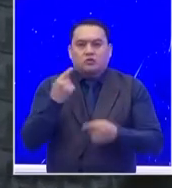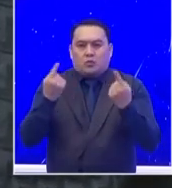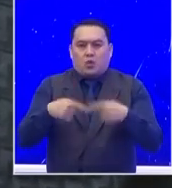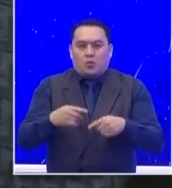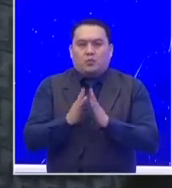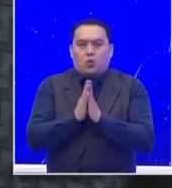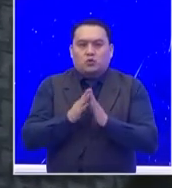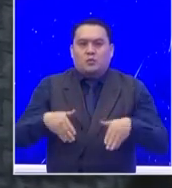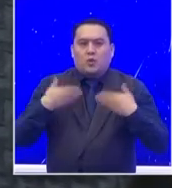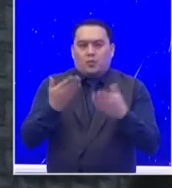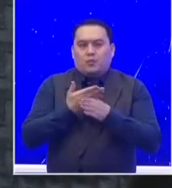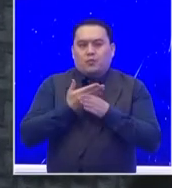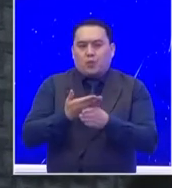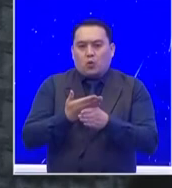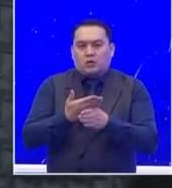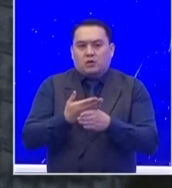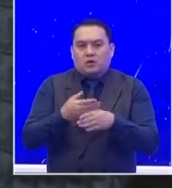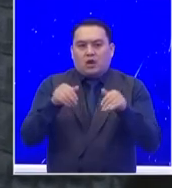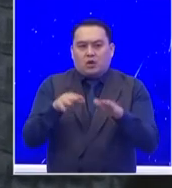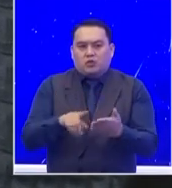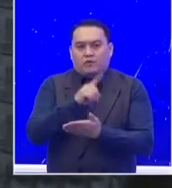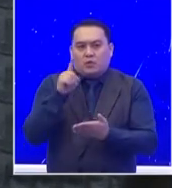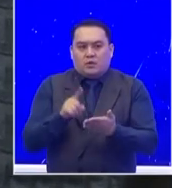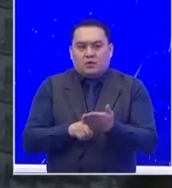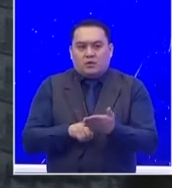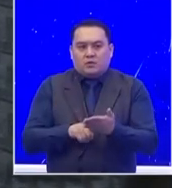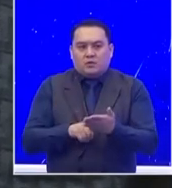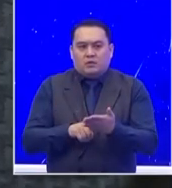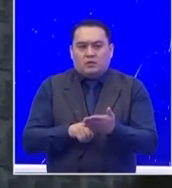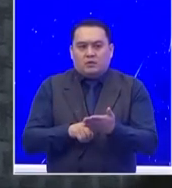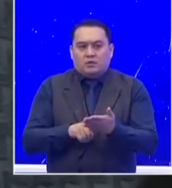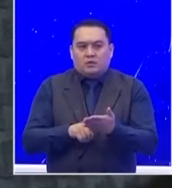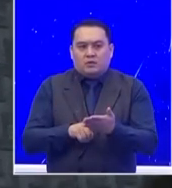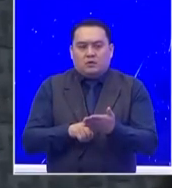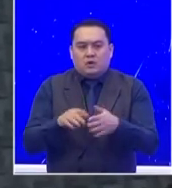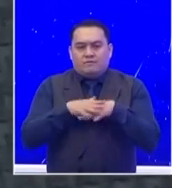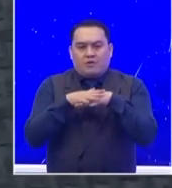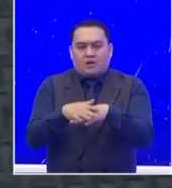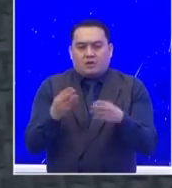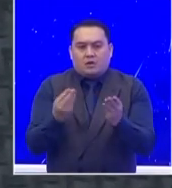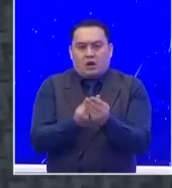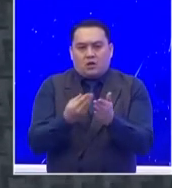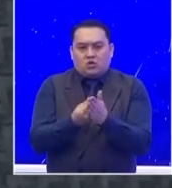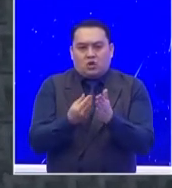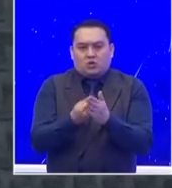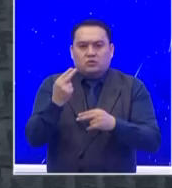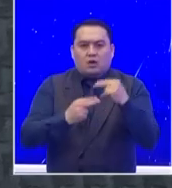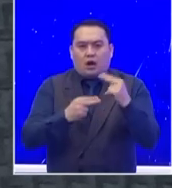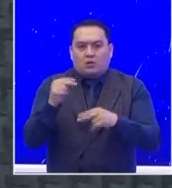просим вас оказать содействие в разрешении этого вопроса, выделить